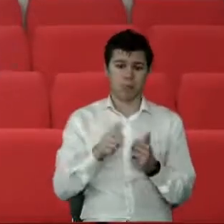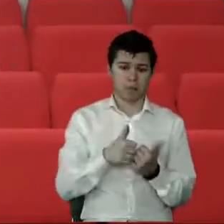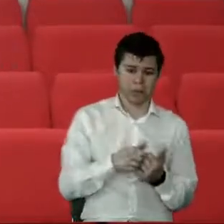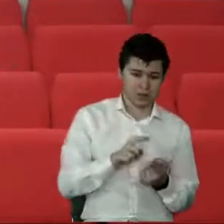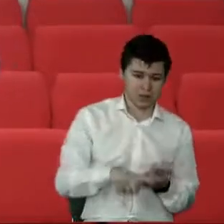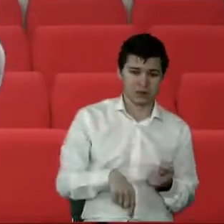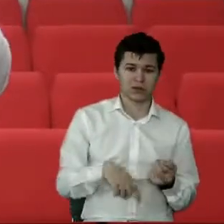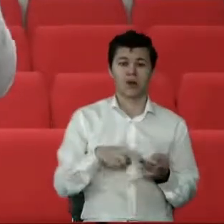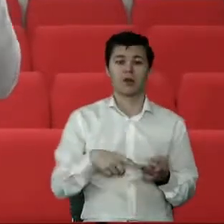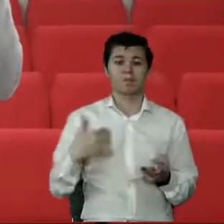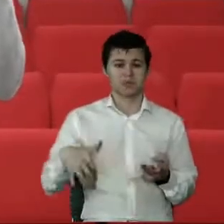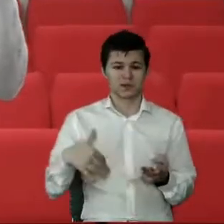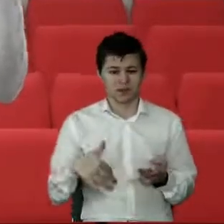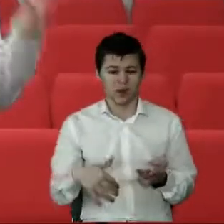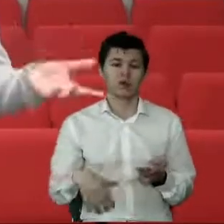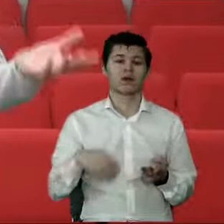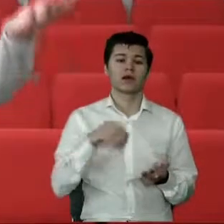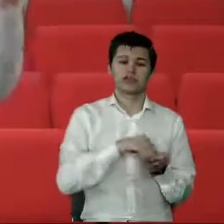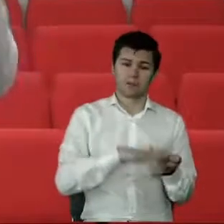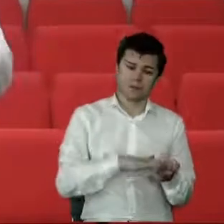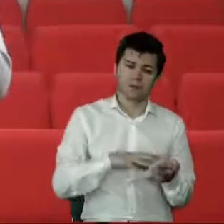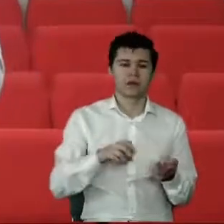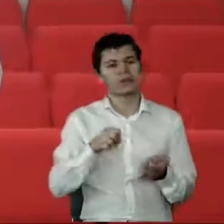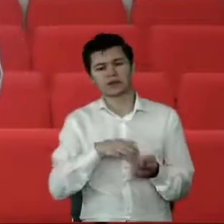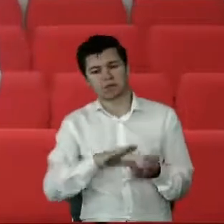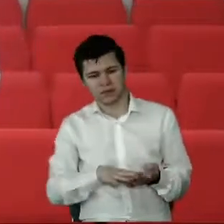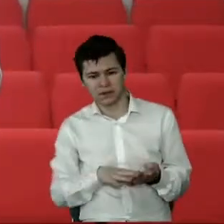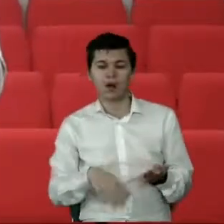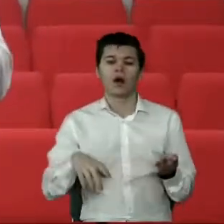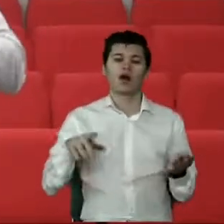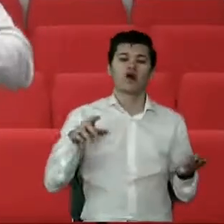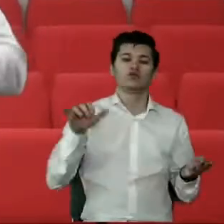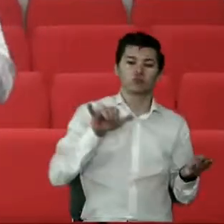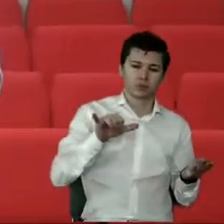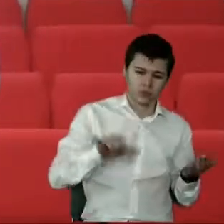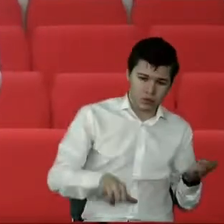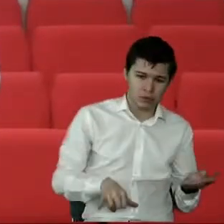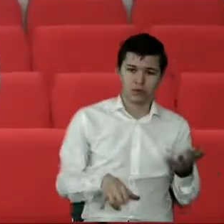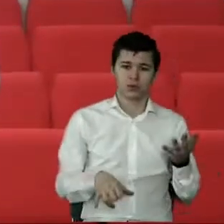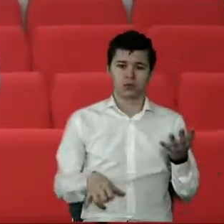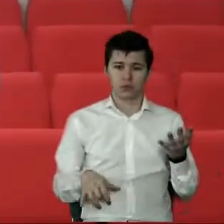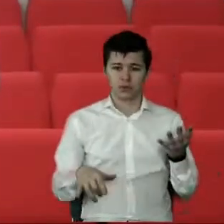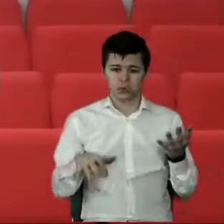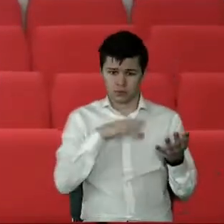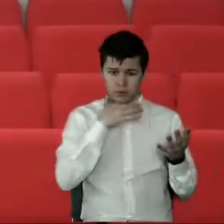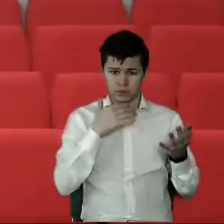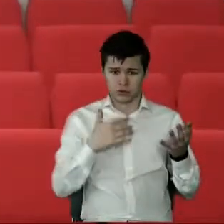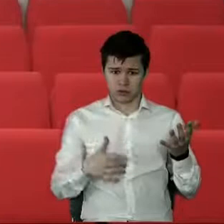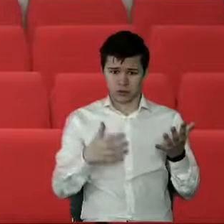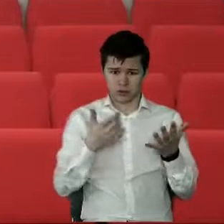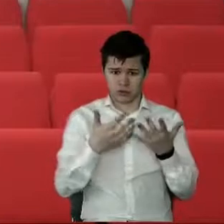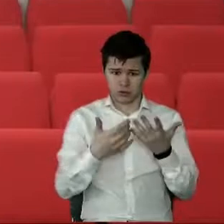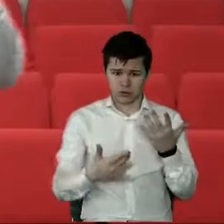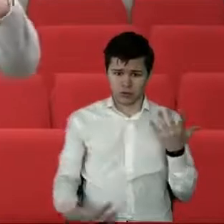Баптисты, нерегистрированные пятидесятники, адвентисты, еще какие-то. То есть очень-очень много. Когда я открывал список